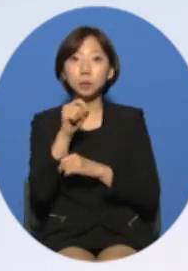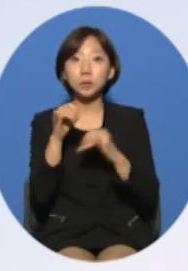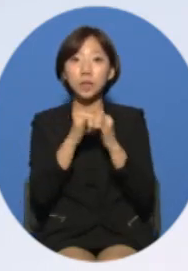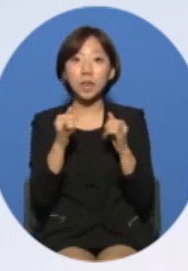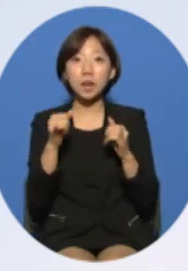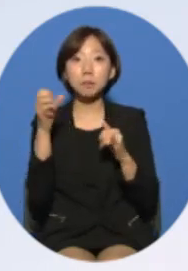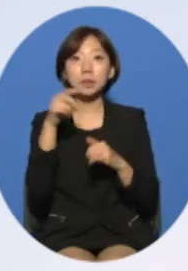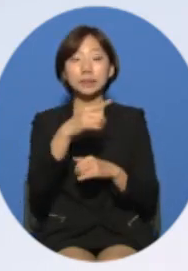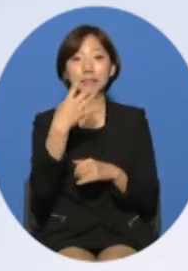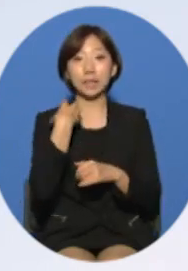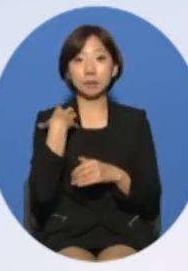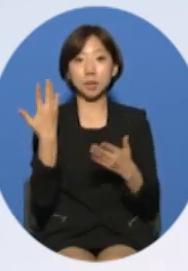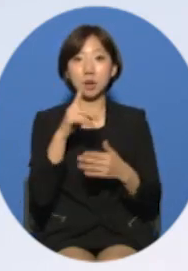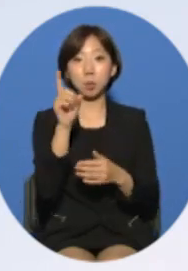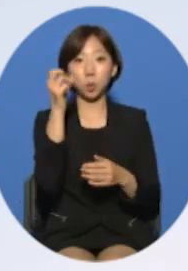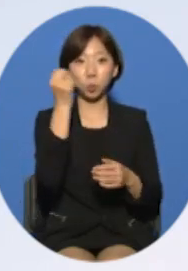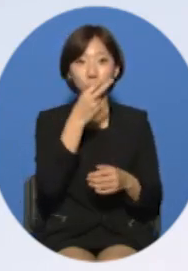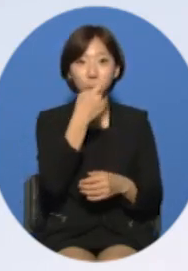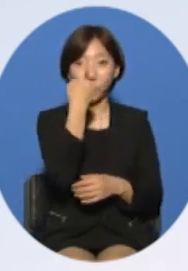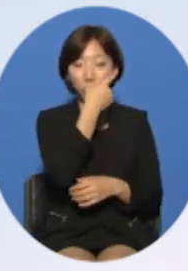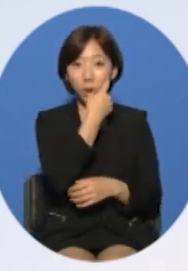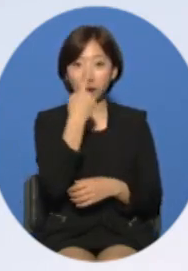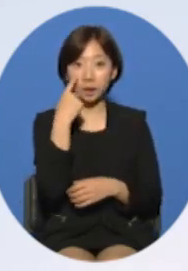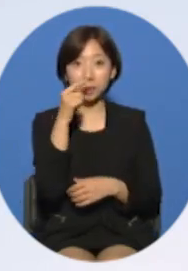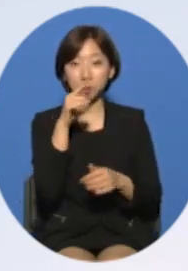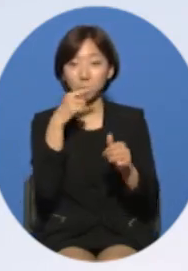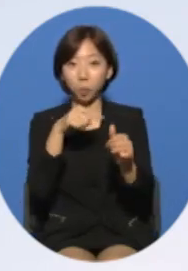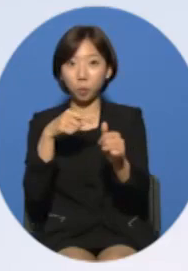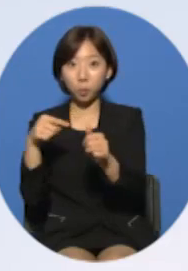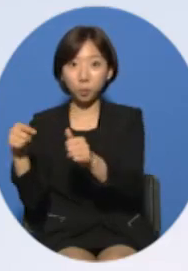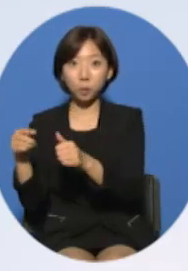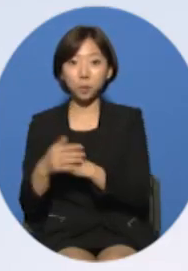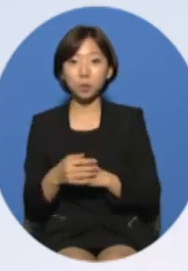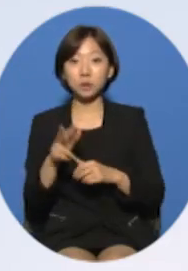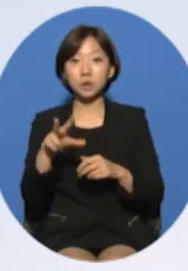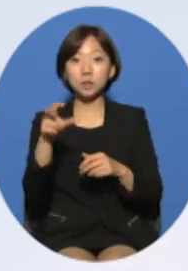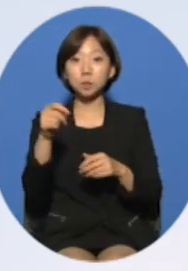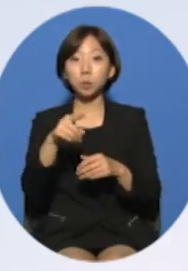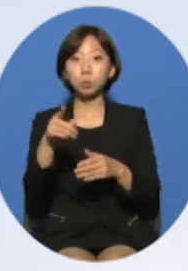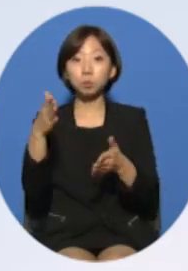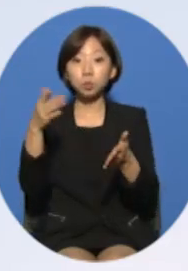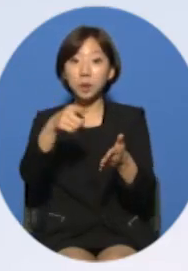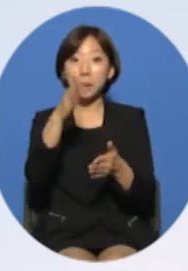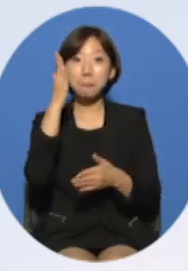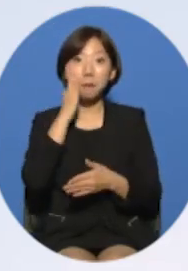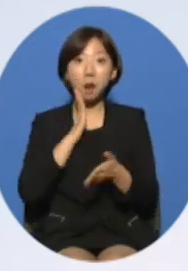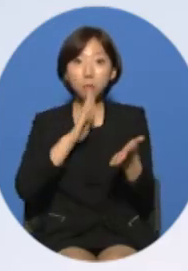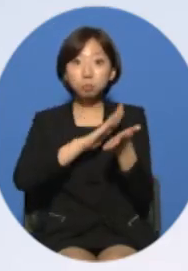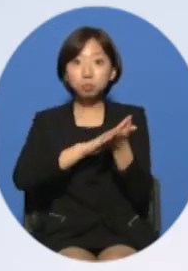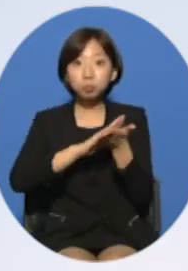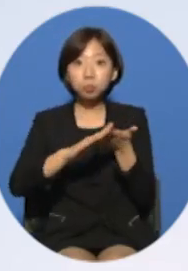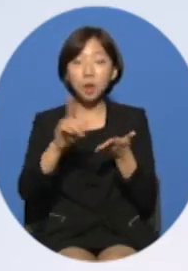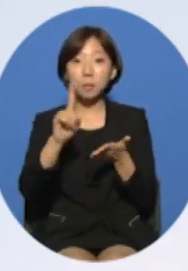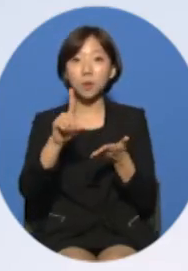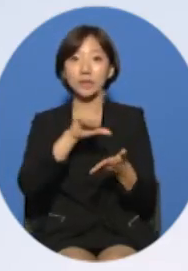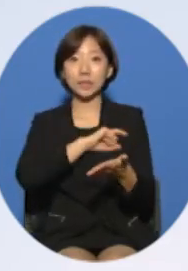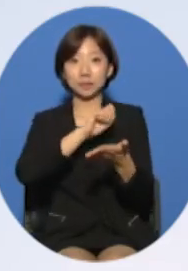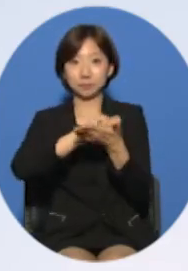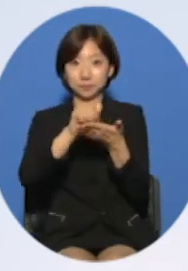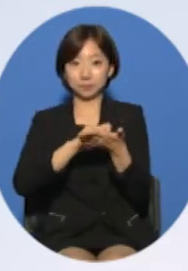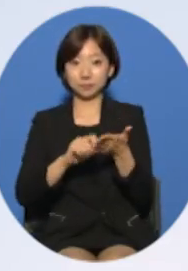한번 숙지해드리고 네. 이제 예, 지금은 지금 뭘 붙이는 거죠? 예, 이제 아까 그 서명 다리나 특수봉인지를 네.